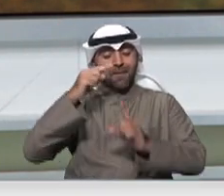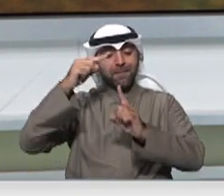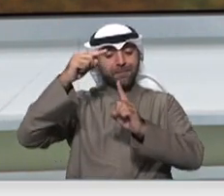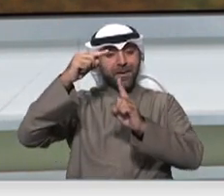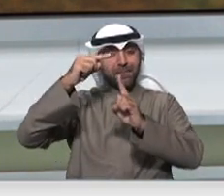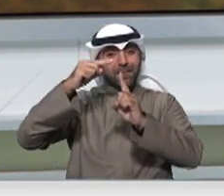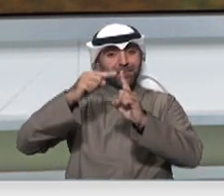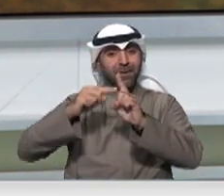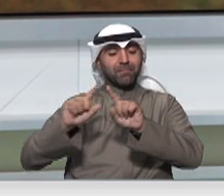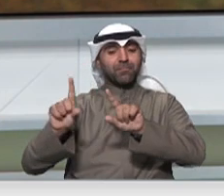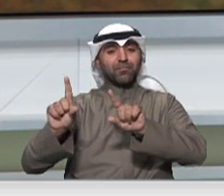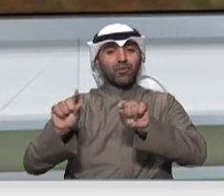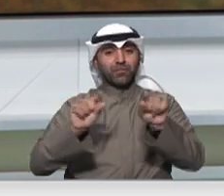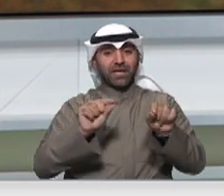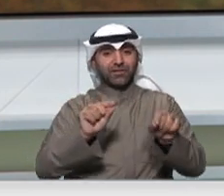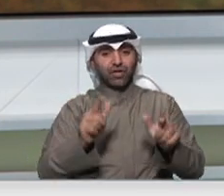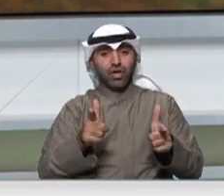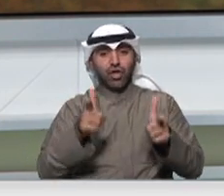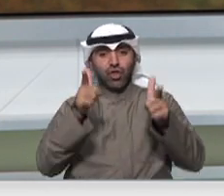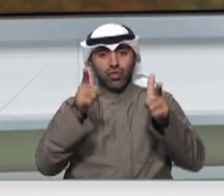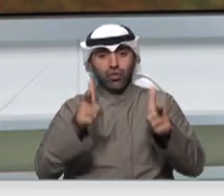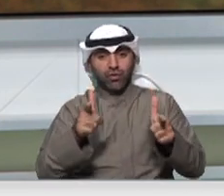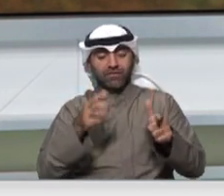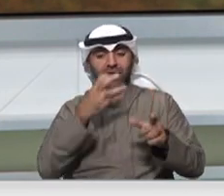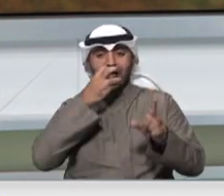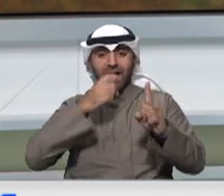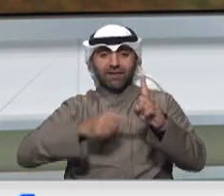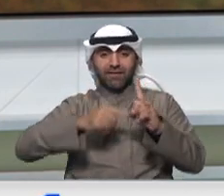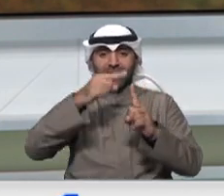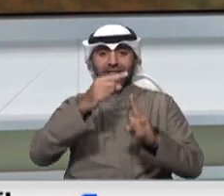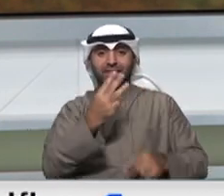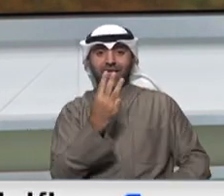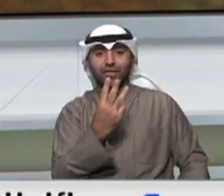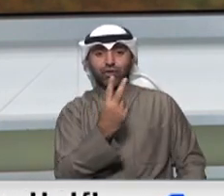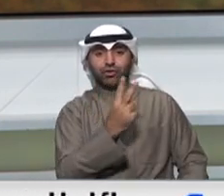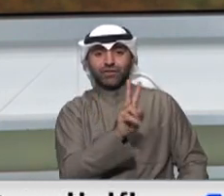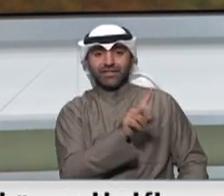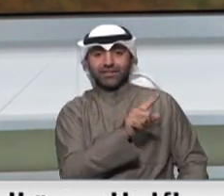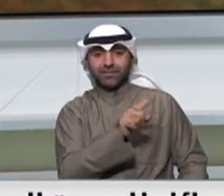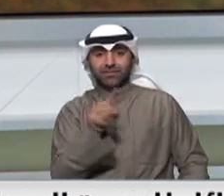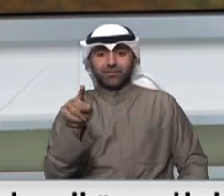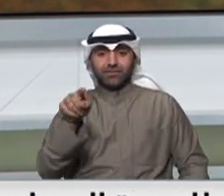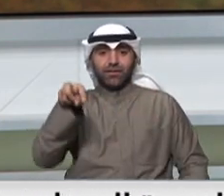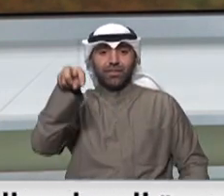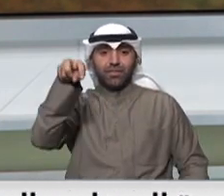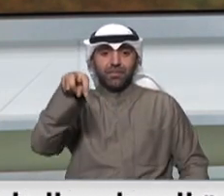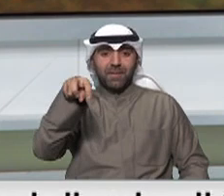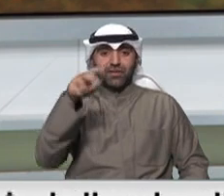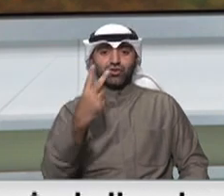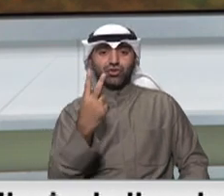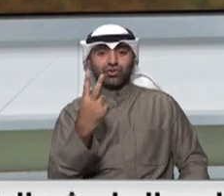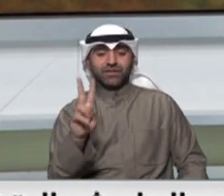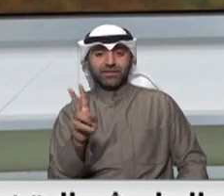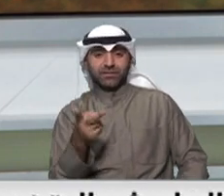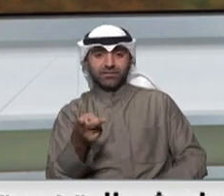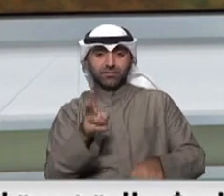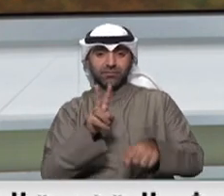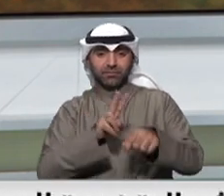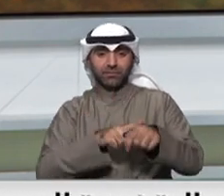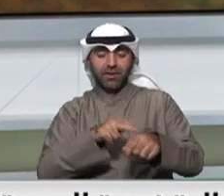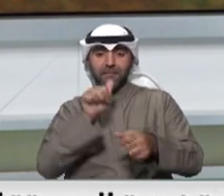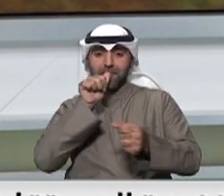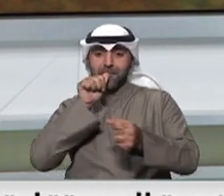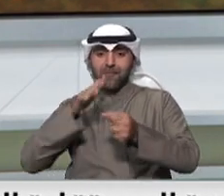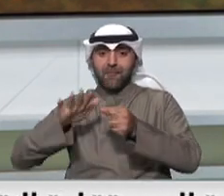البروده تكون ملحوظه اكثر في الفترات المتاخره من الليل والفجر درجات الحراره في الجزر والسواحل تتراوح ما بين ال